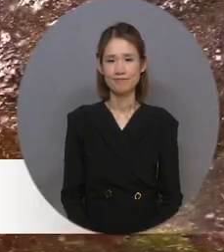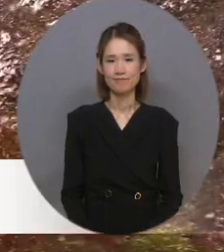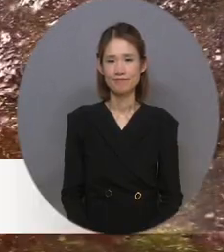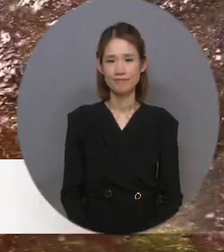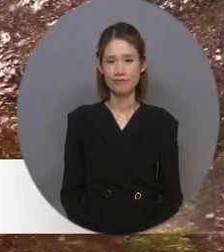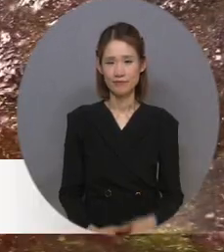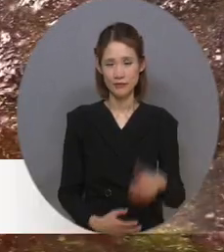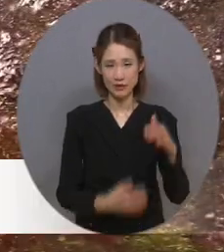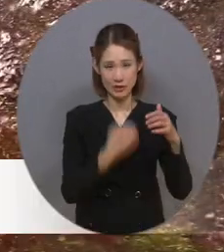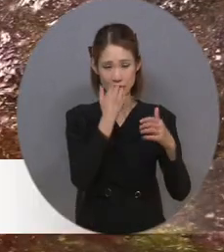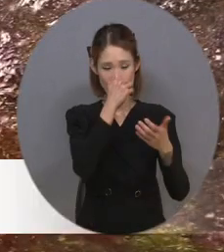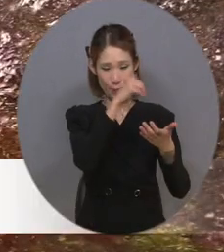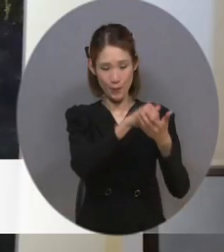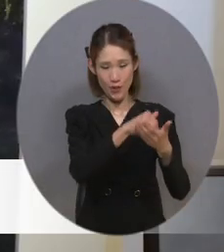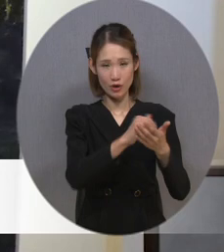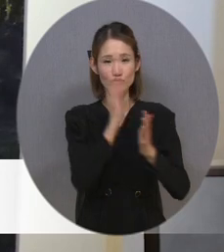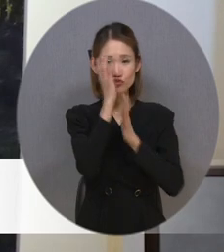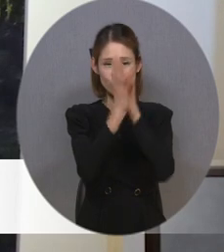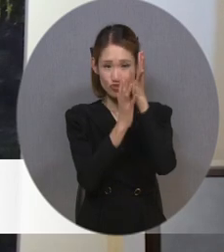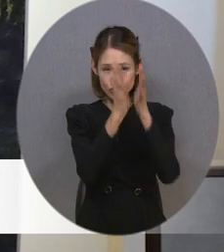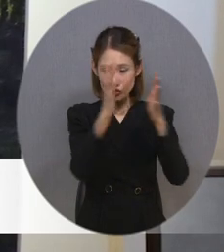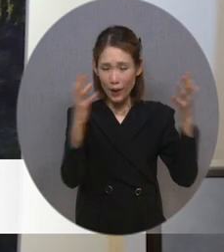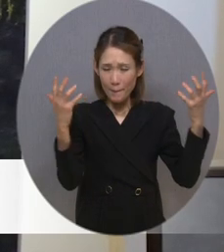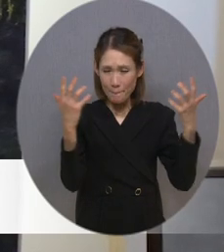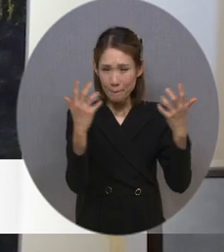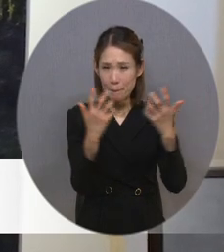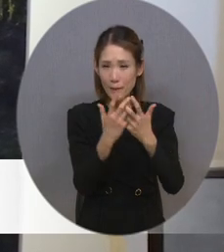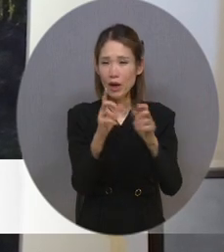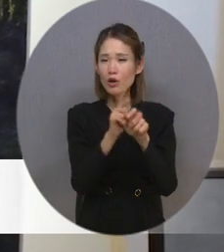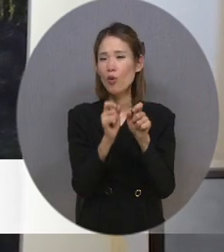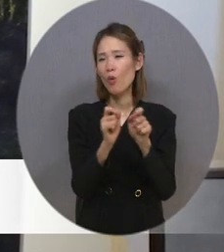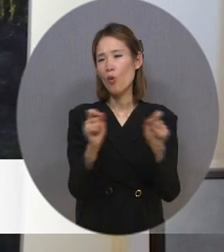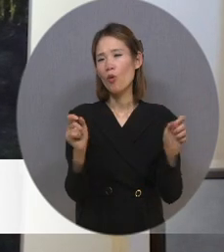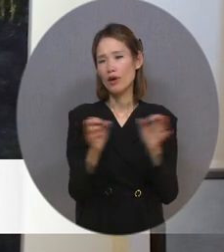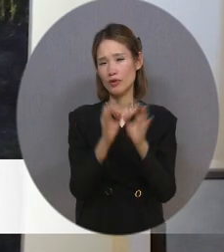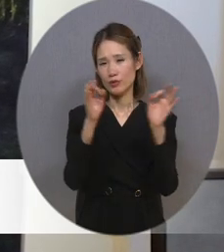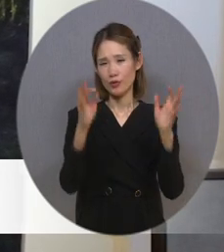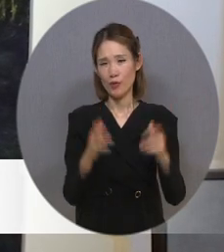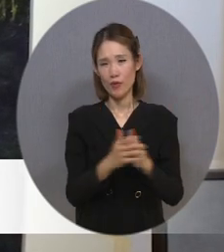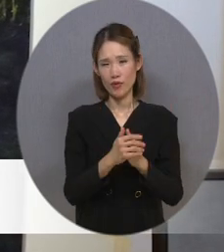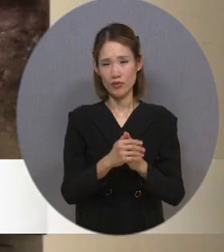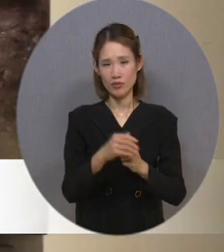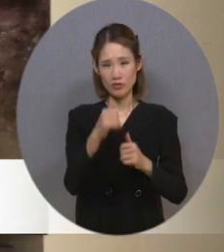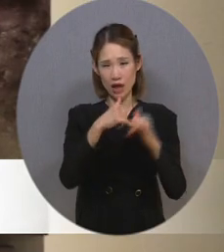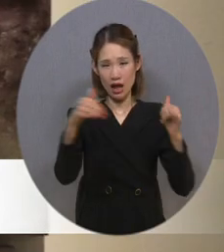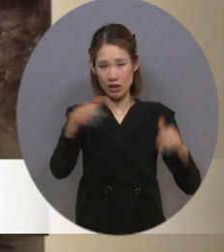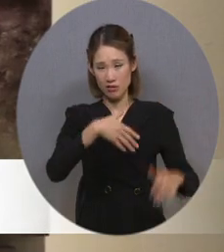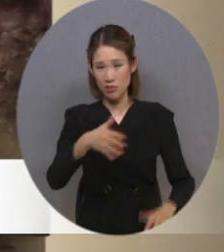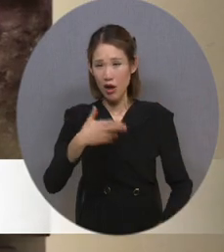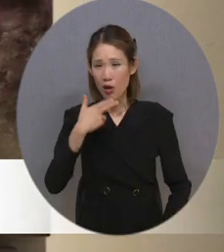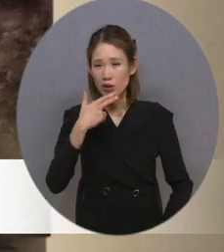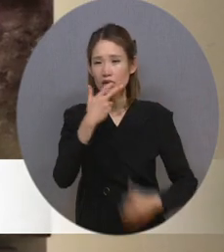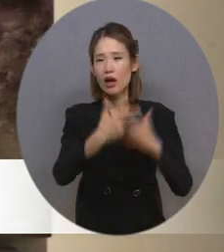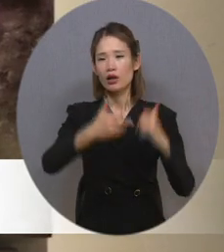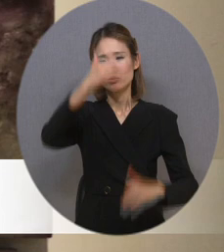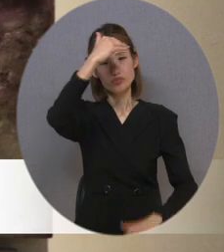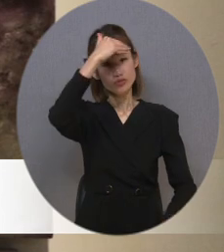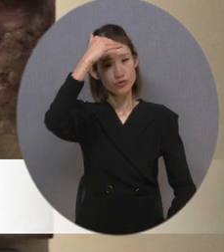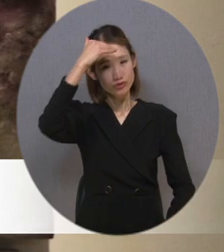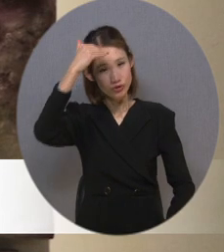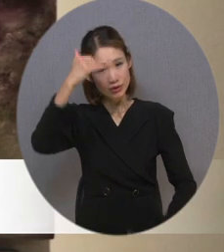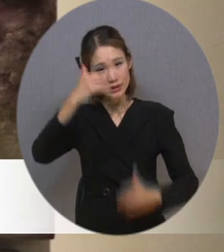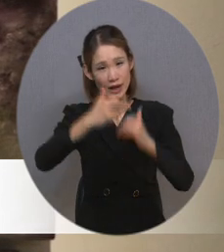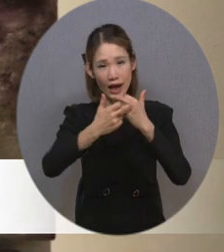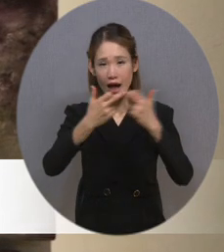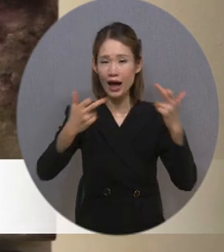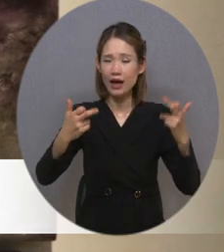기암절벽에 수풀이 우거져 오랜 세월 동안 인적이 닿지 않는 산 풍경은 산의 전령들이 나타날 것만